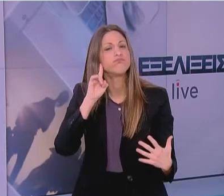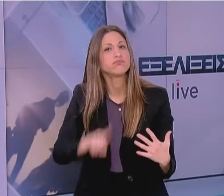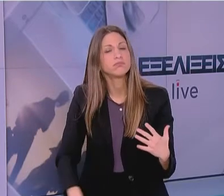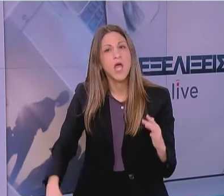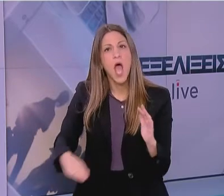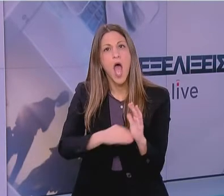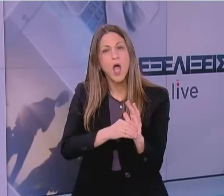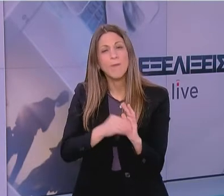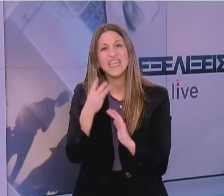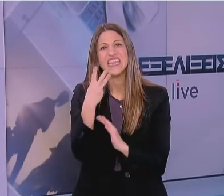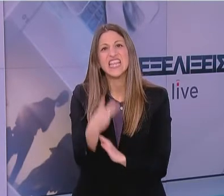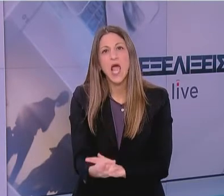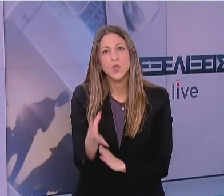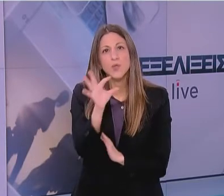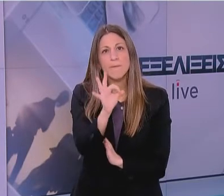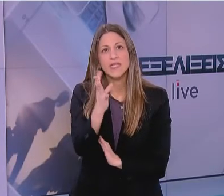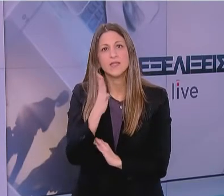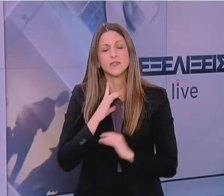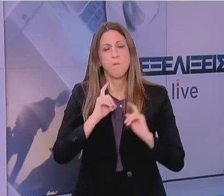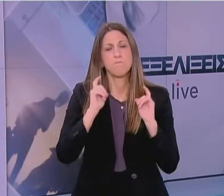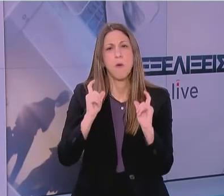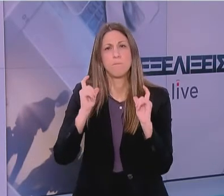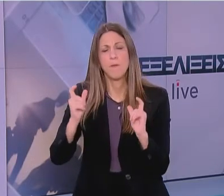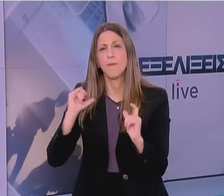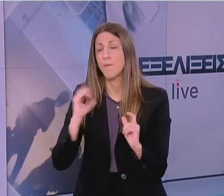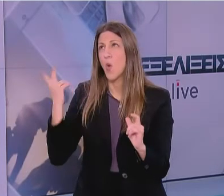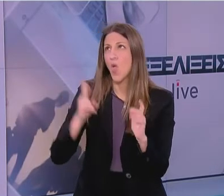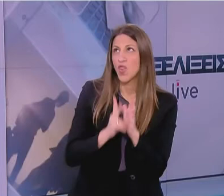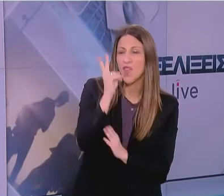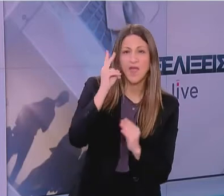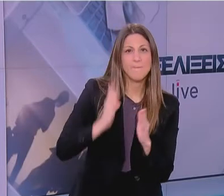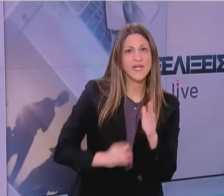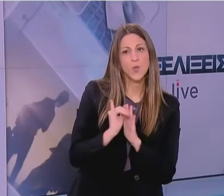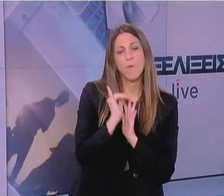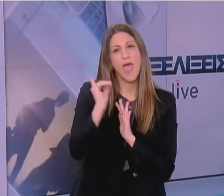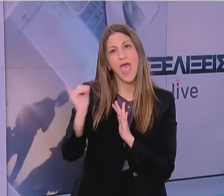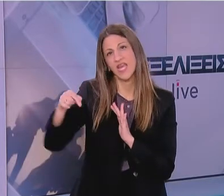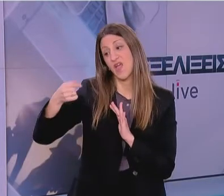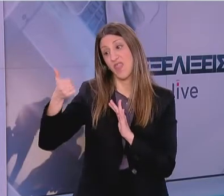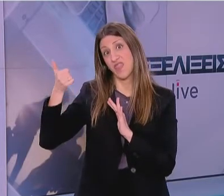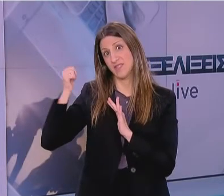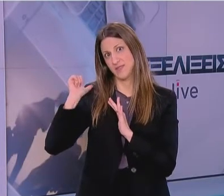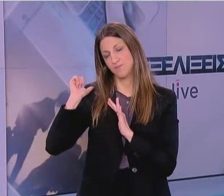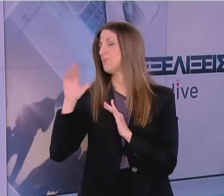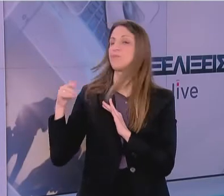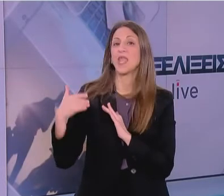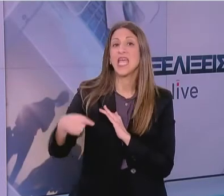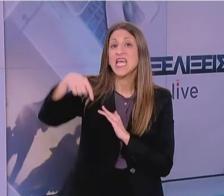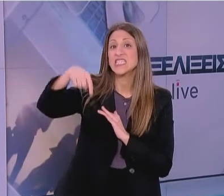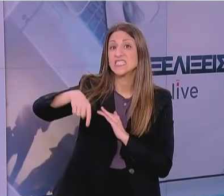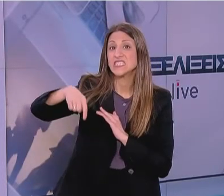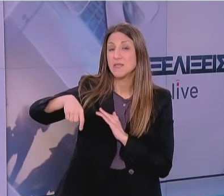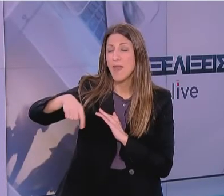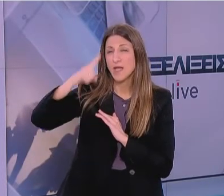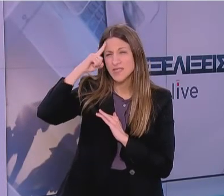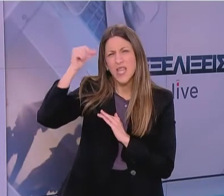πραγματοποιηθεί 353 συλλήψεις από τις 12 Μαρτίου μέχρι και χθες. Επιπρόσθετα, θα ήθελα να σας ενημερώσω ότι σήμερα έληξε η